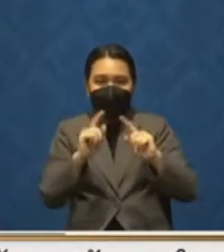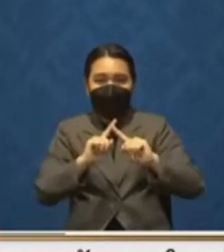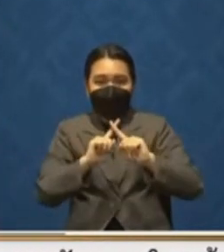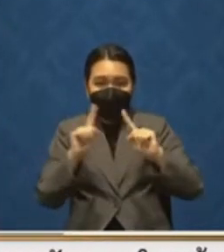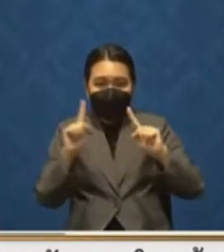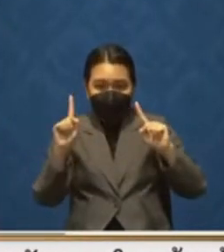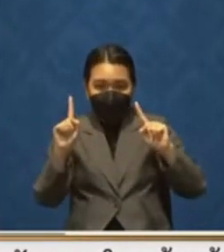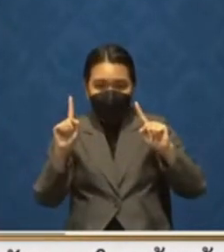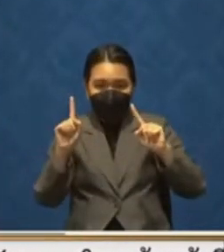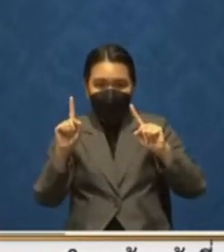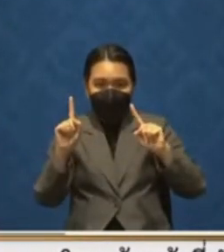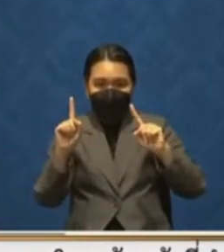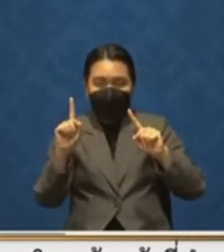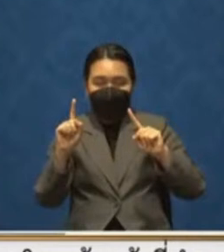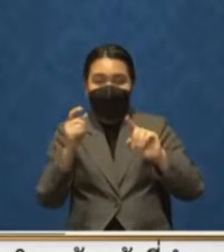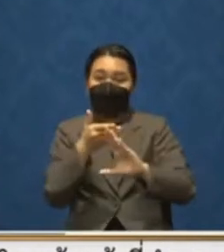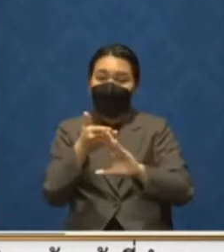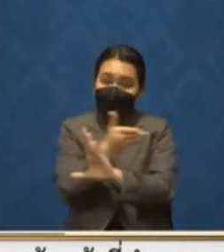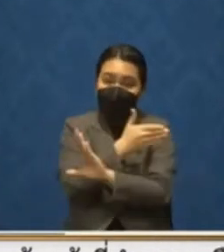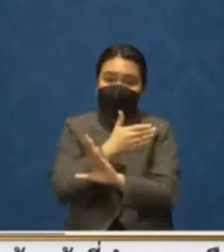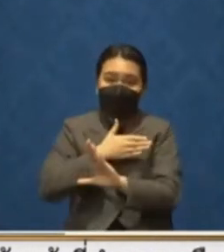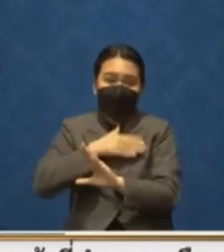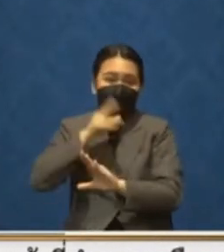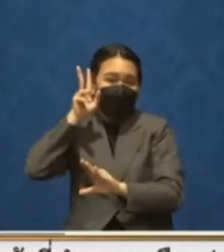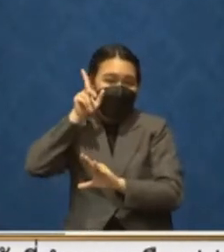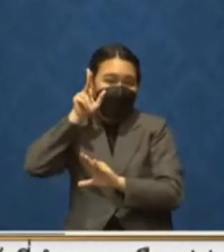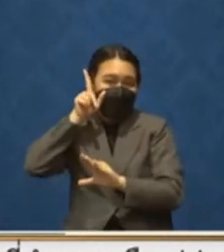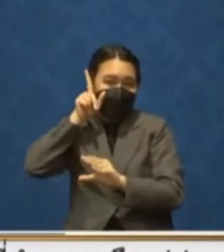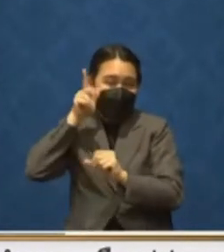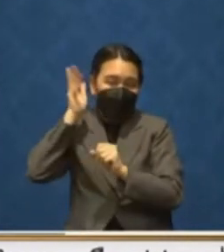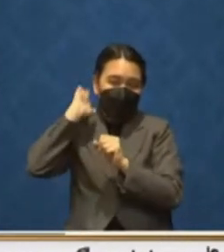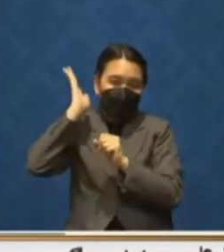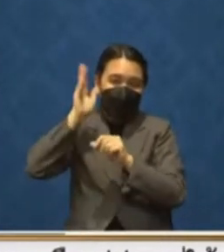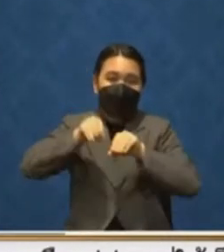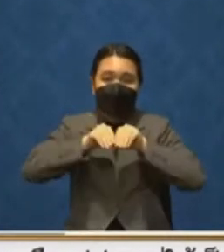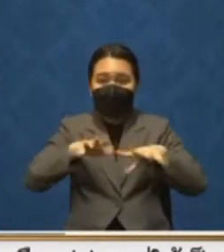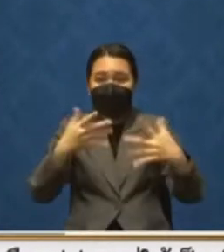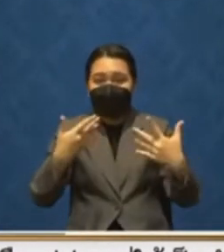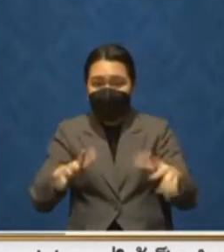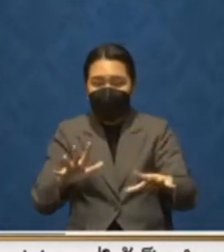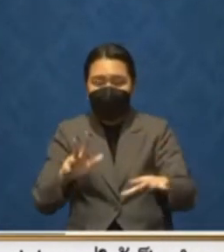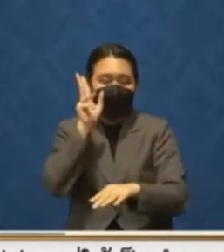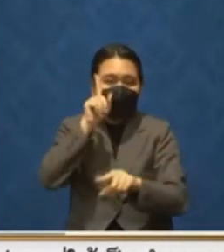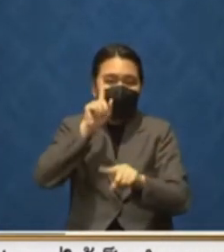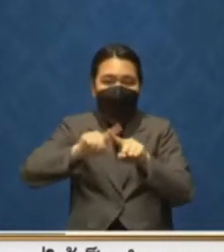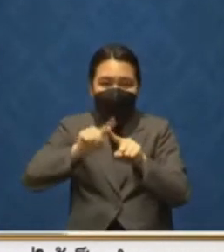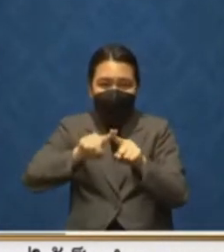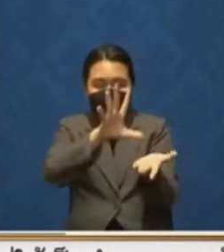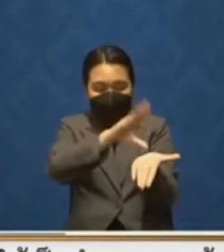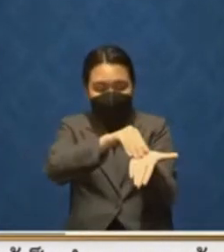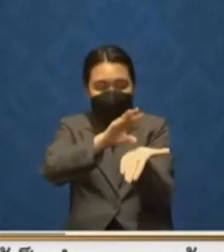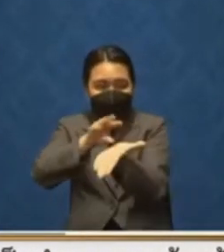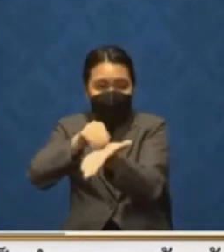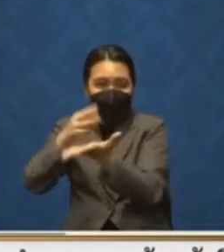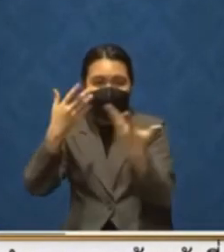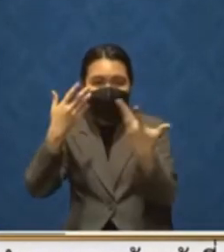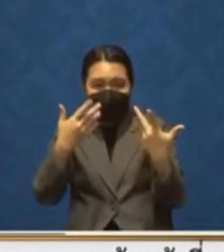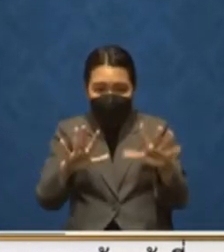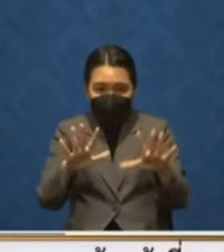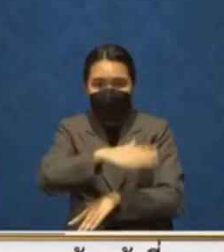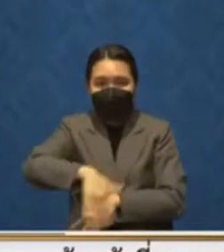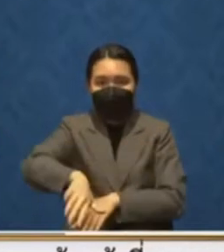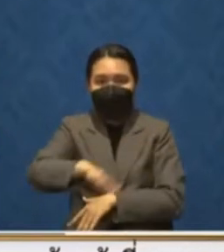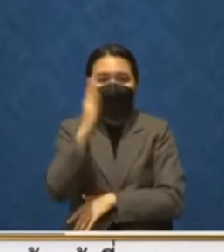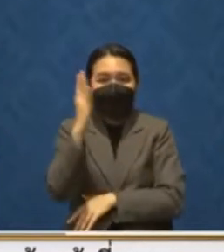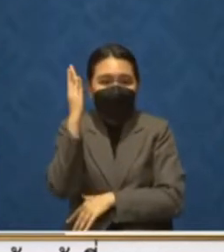นี้เนี่ยผมได้ลงไปแถลงข่าวแล้วก็ที่แจ้งกับทางสื่อมวลชนได้ได้ทราบในส่วนนี้